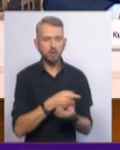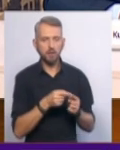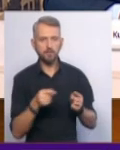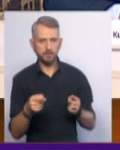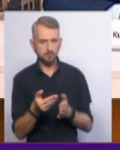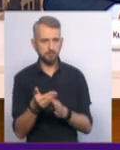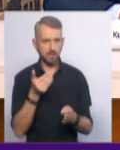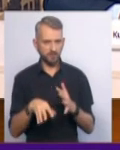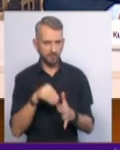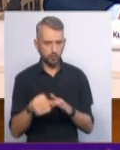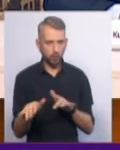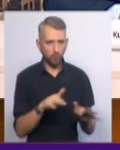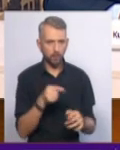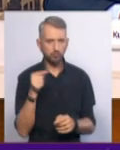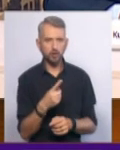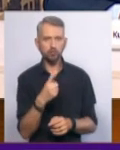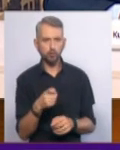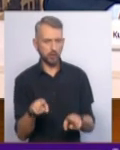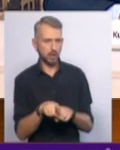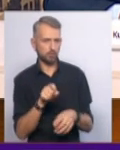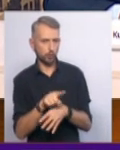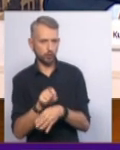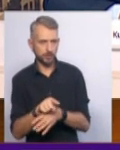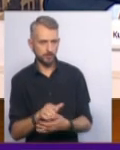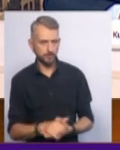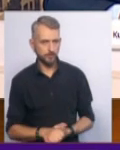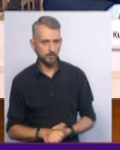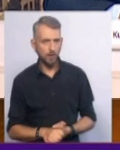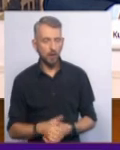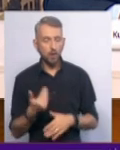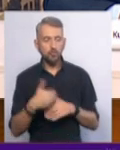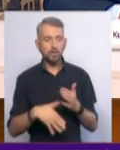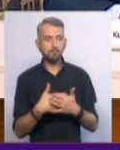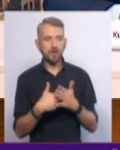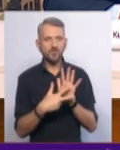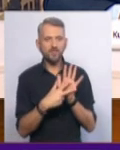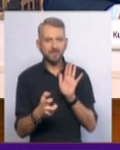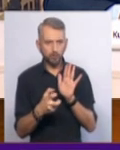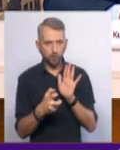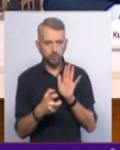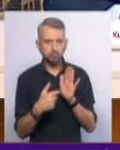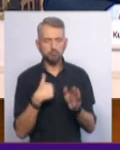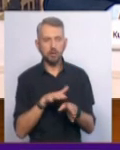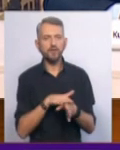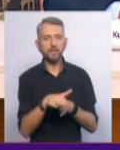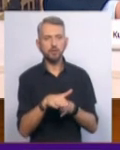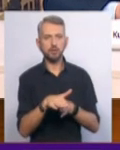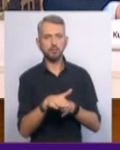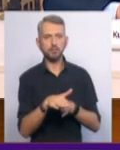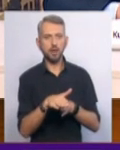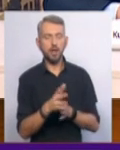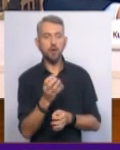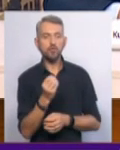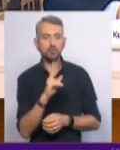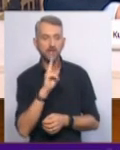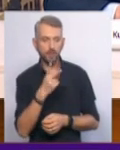2015 року 1100 таких доручень. Вже майже 800 з них реалізовано. І ще